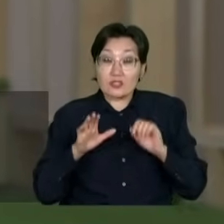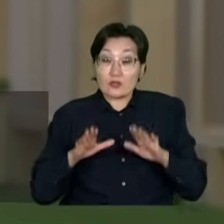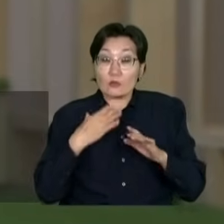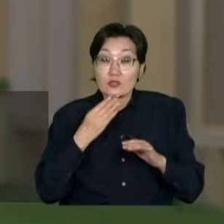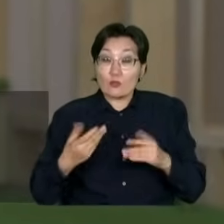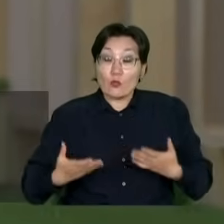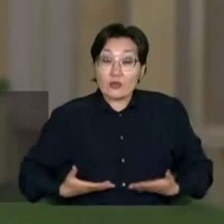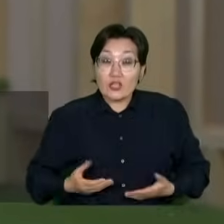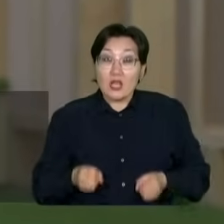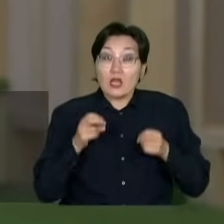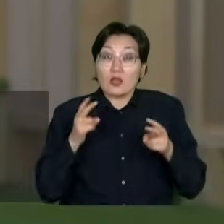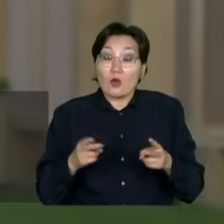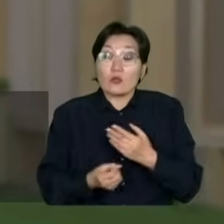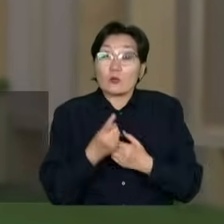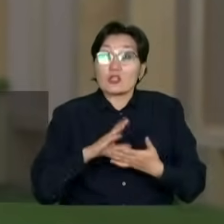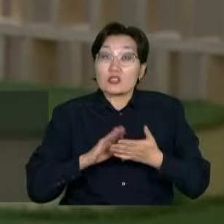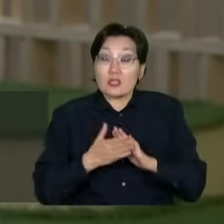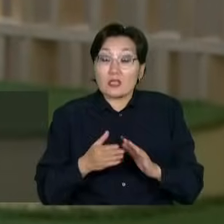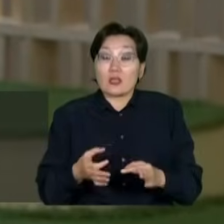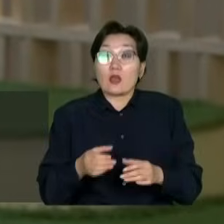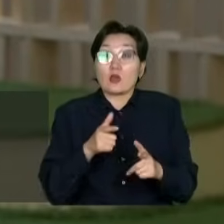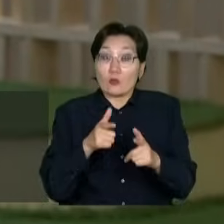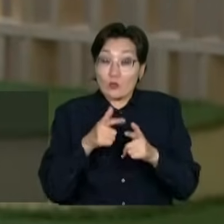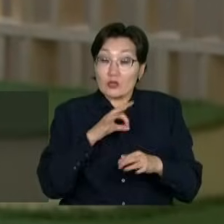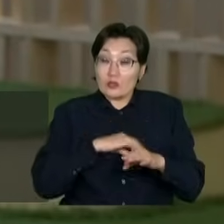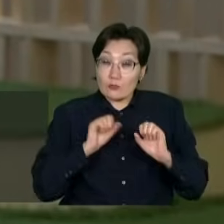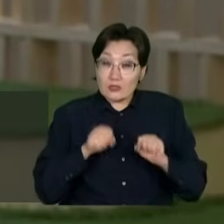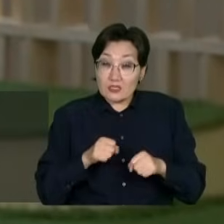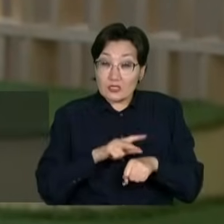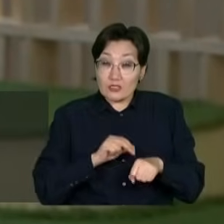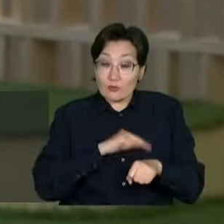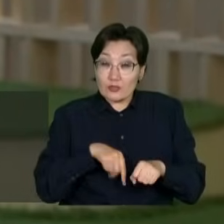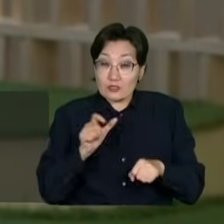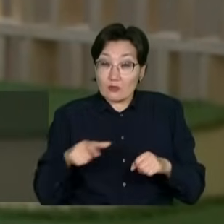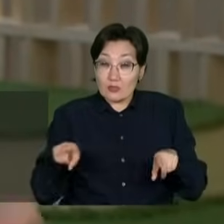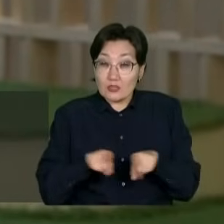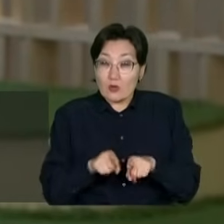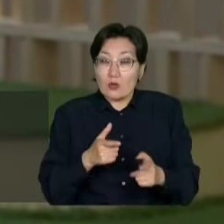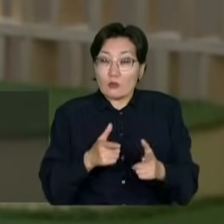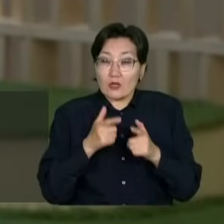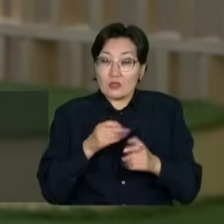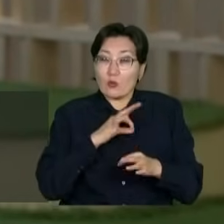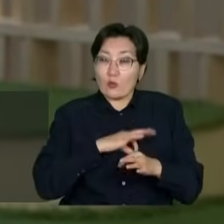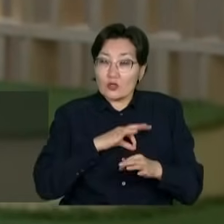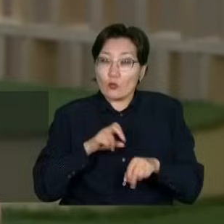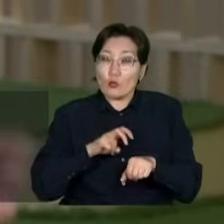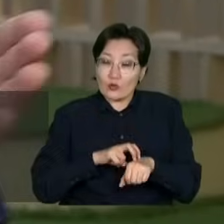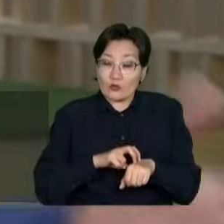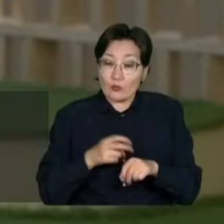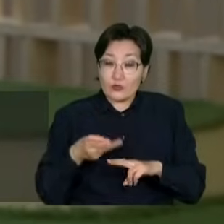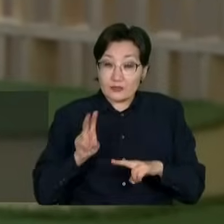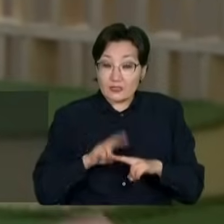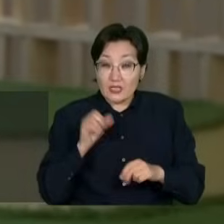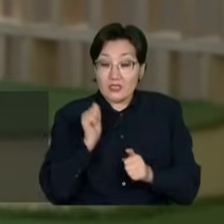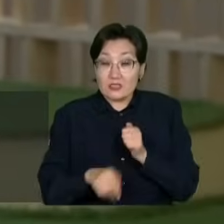өзінің өміріне қауіп төнген жағдайда ғана қолданыла алады. Бірақ өкінішке орай біздің полиция қызметкерлері ондай қаруларды қолдануға да қорқады. Өйткені